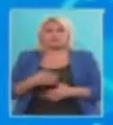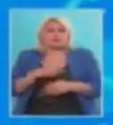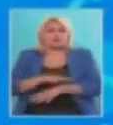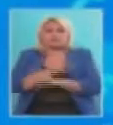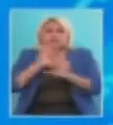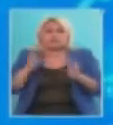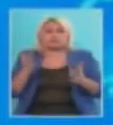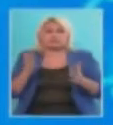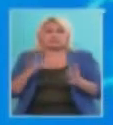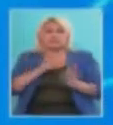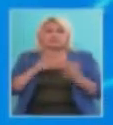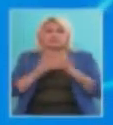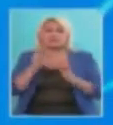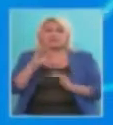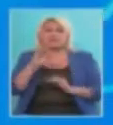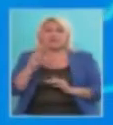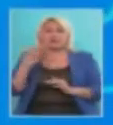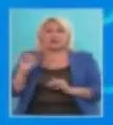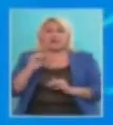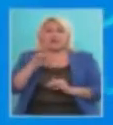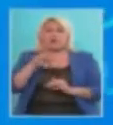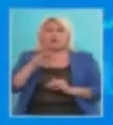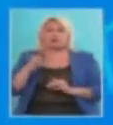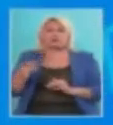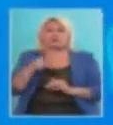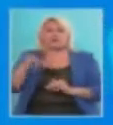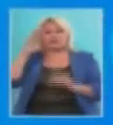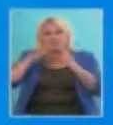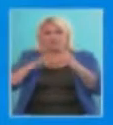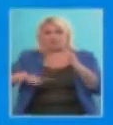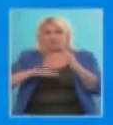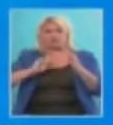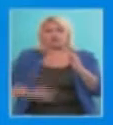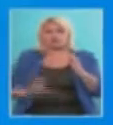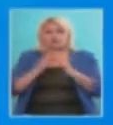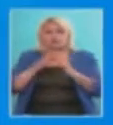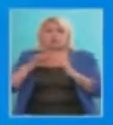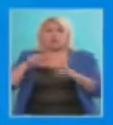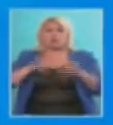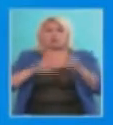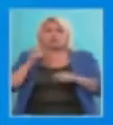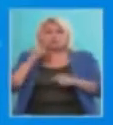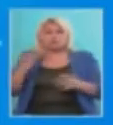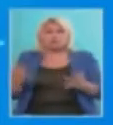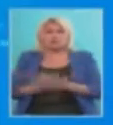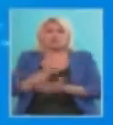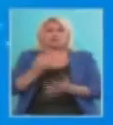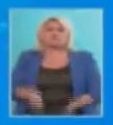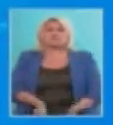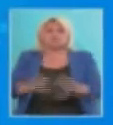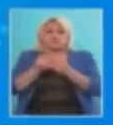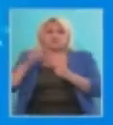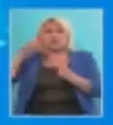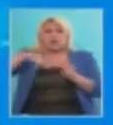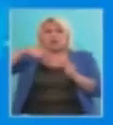Жуткое событие произошло в селе Тимофеевка Ауликольского района. Там во дворе частного жилого дома родственниками обнаружен и извлечен из